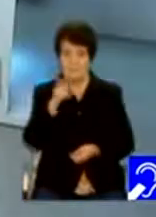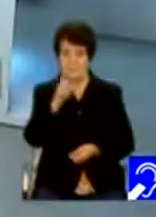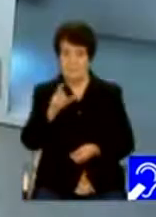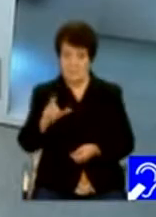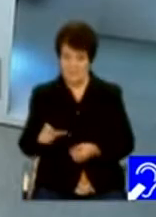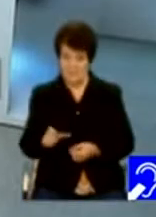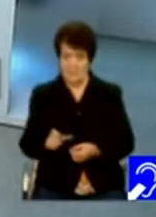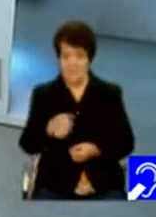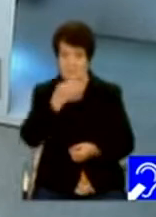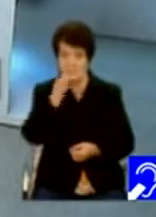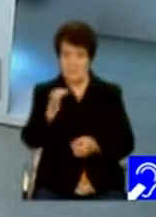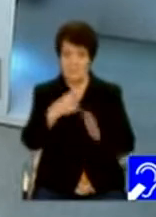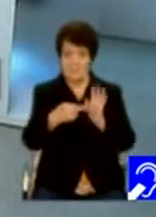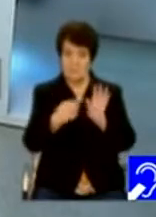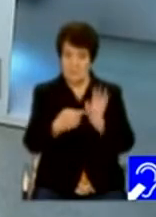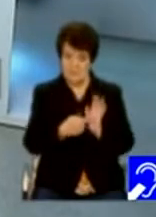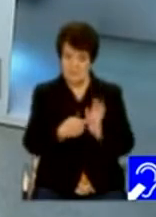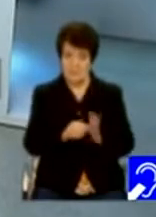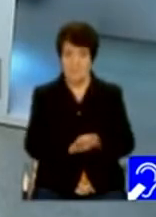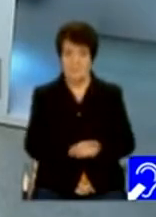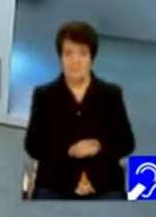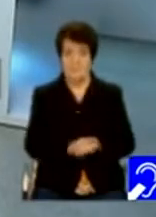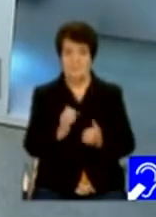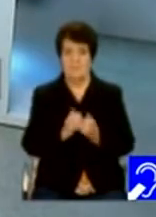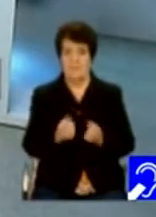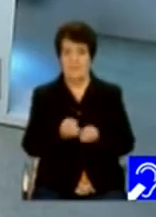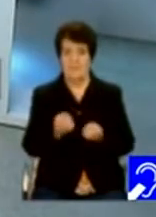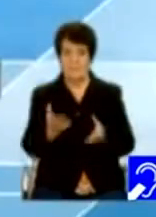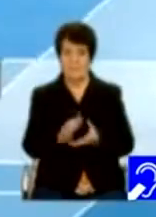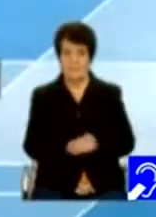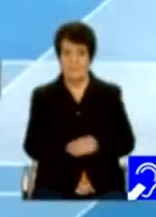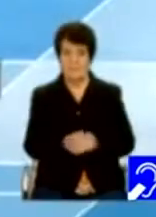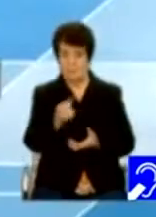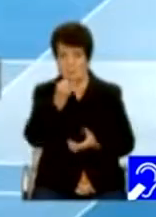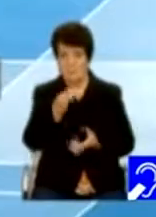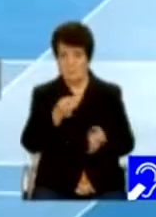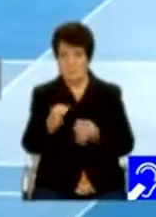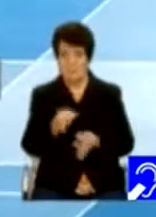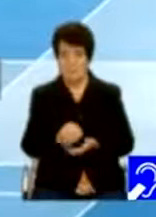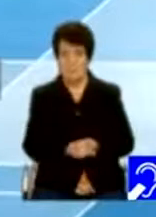vrea să răspundeți la o întrebare. Nu știu, acum fiecare judecă. Nu putem să vă obligăm.